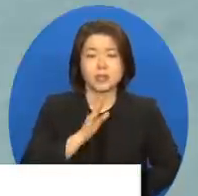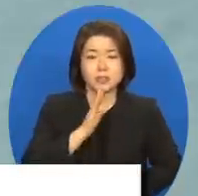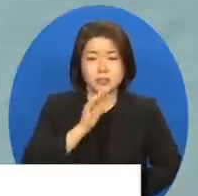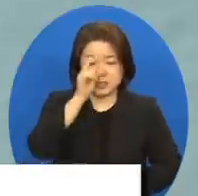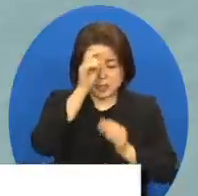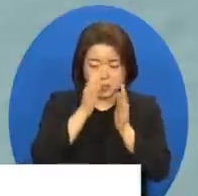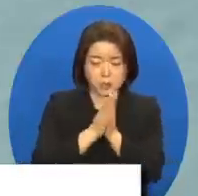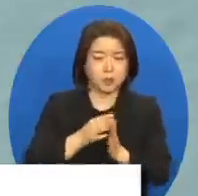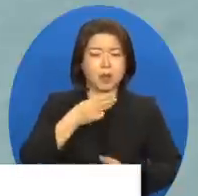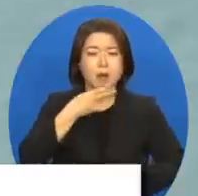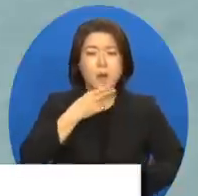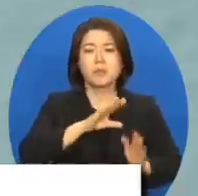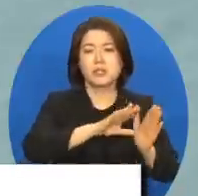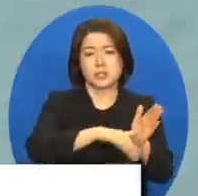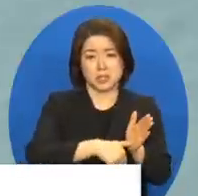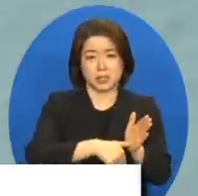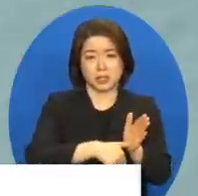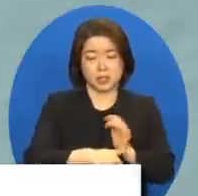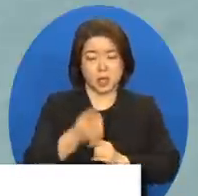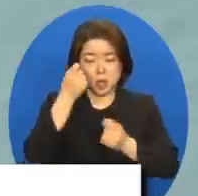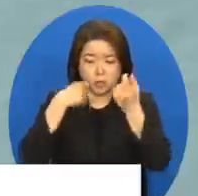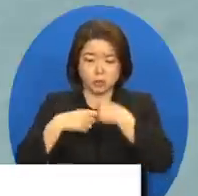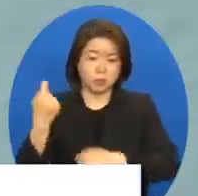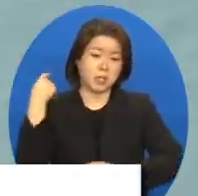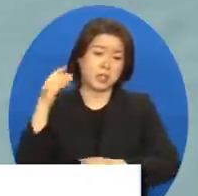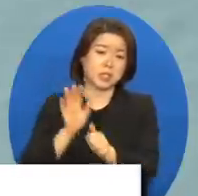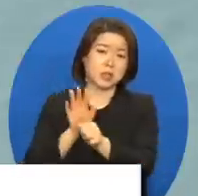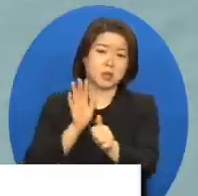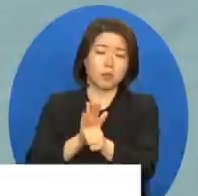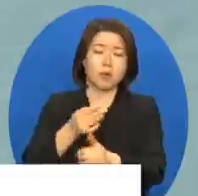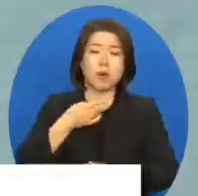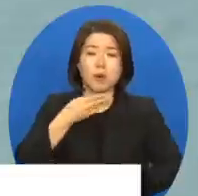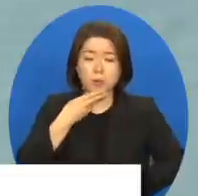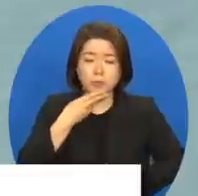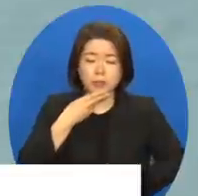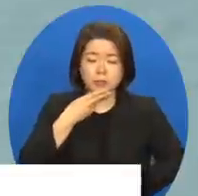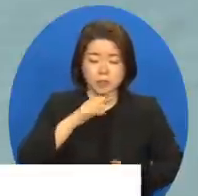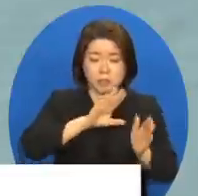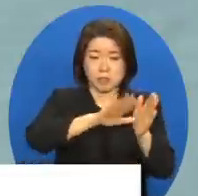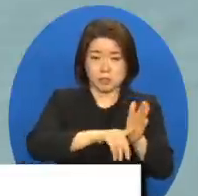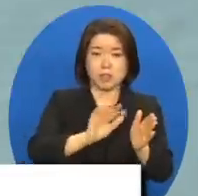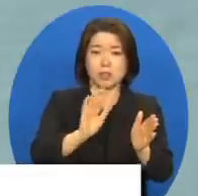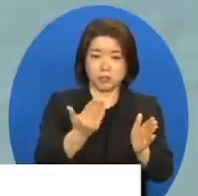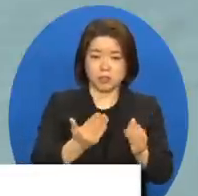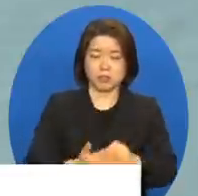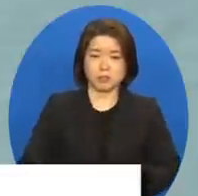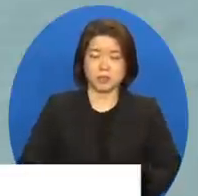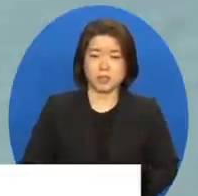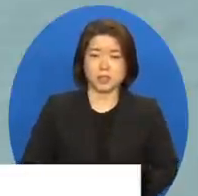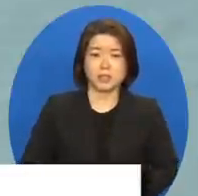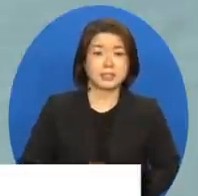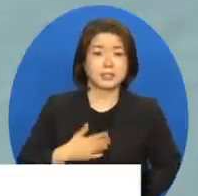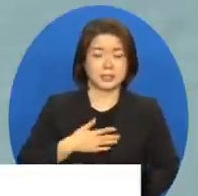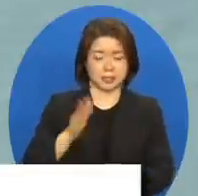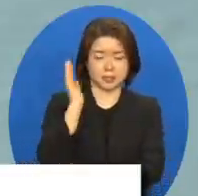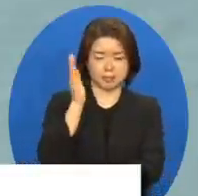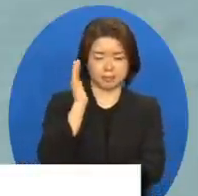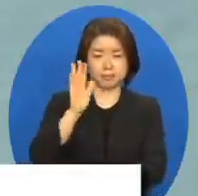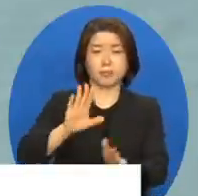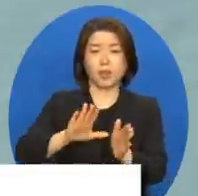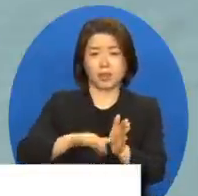기도가 없는 세대, 눈물이 뒷받침 못한 세대가 되어버렸더라고요. 제가 설교를